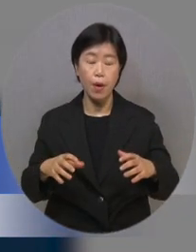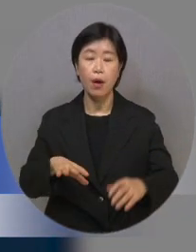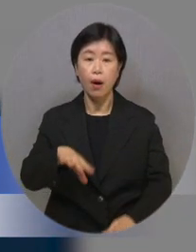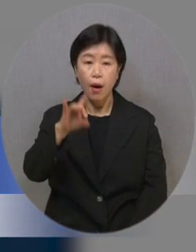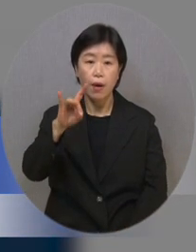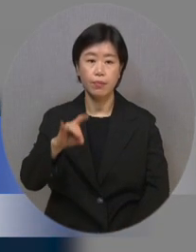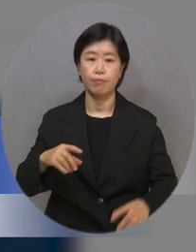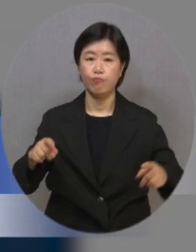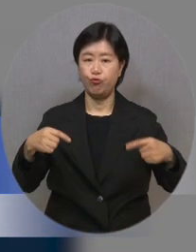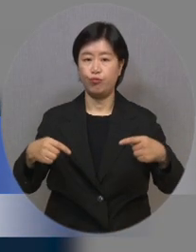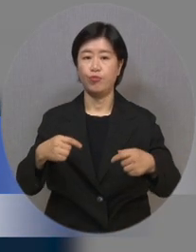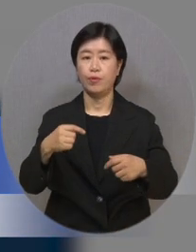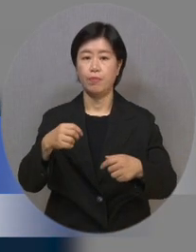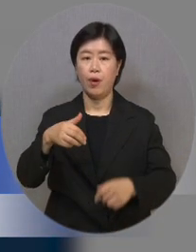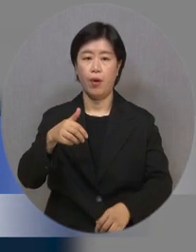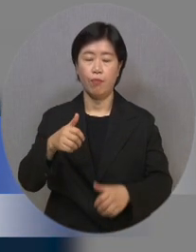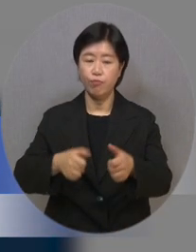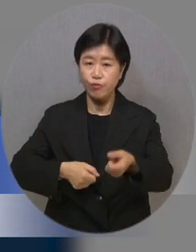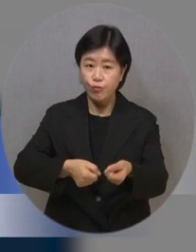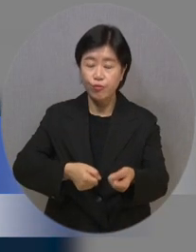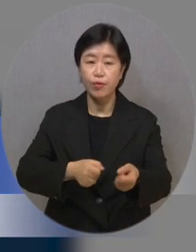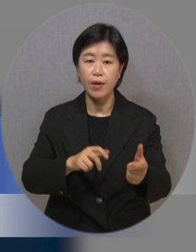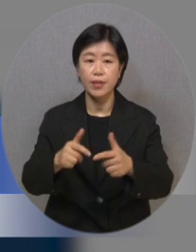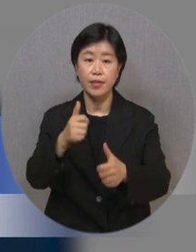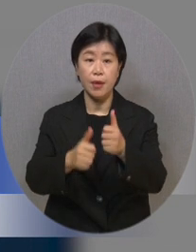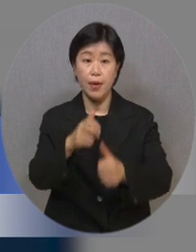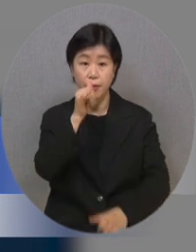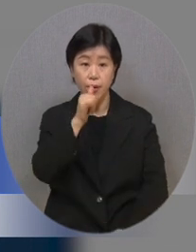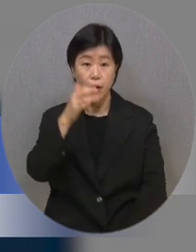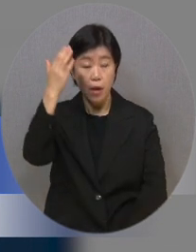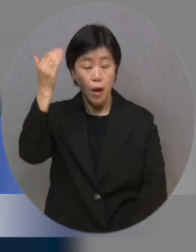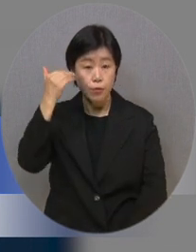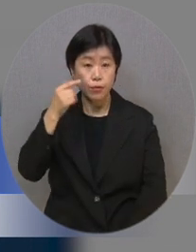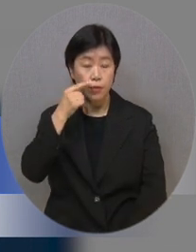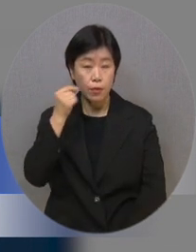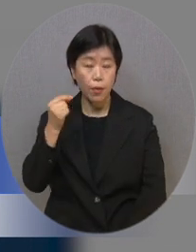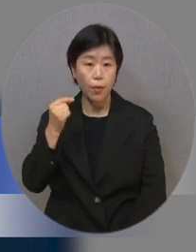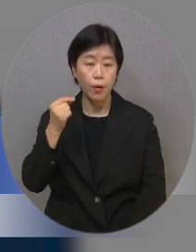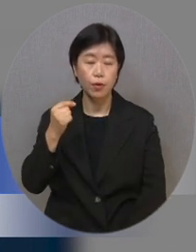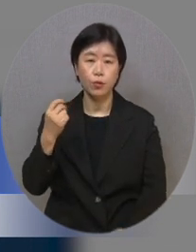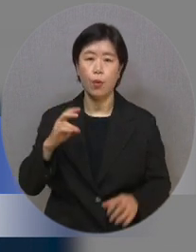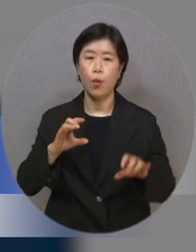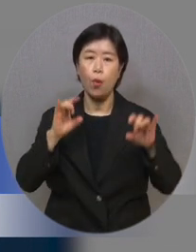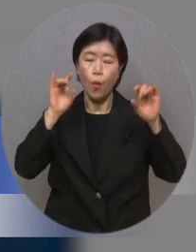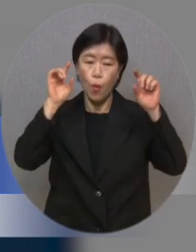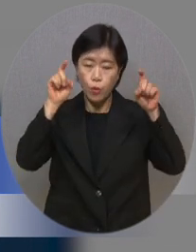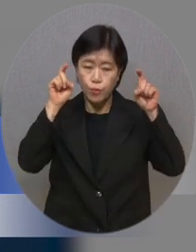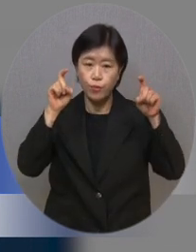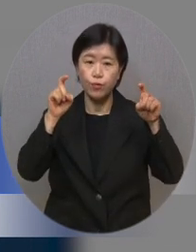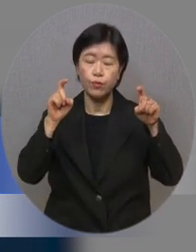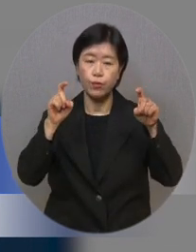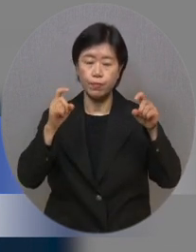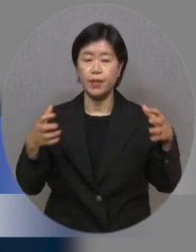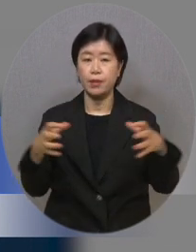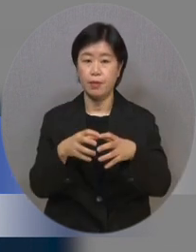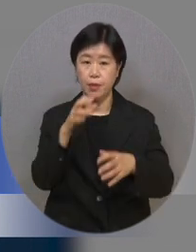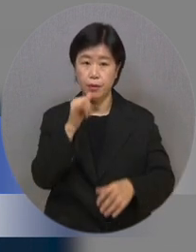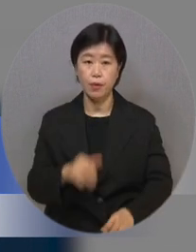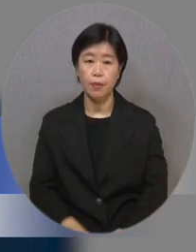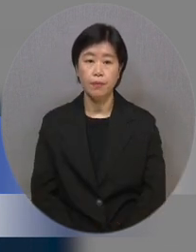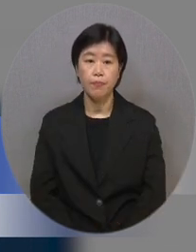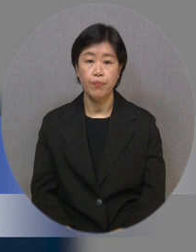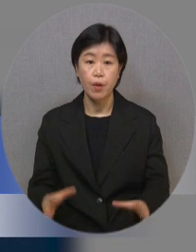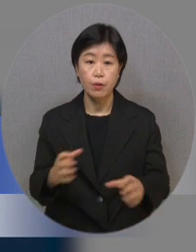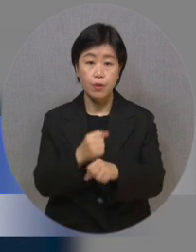한국 일본 호주 태국이 참여했는데요 이번 대회 종합 결과로는 대한민국 강원도가 1위